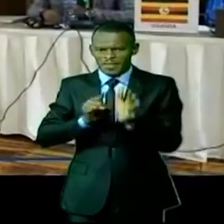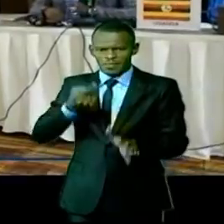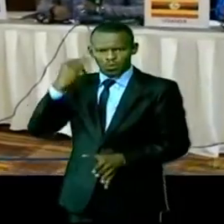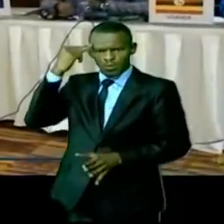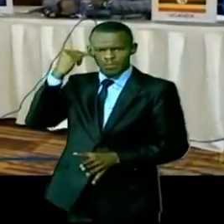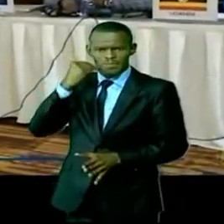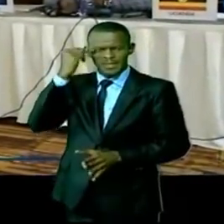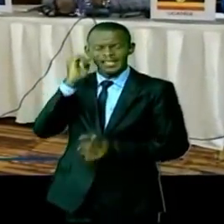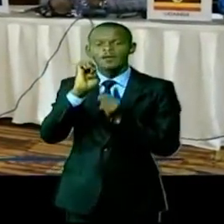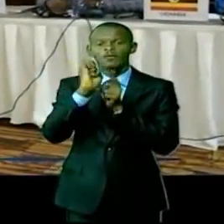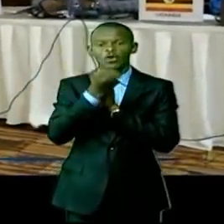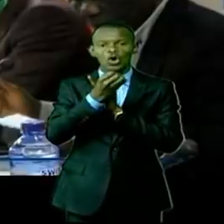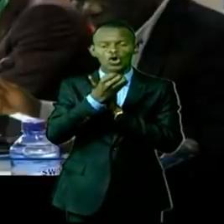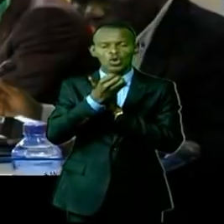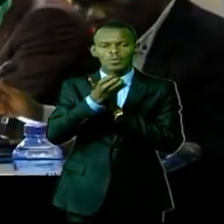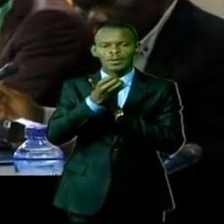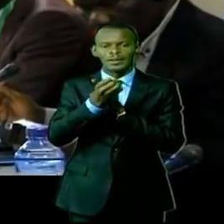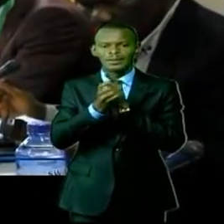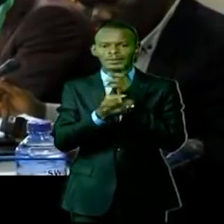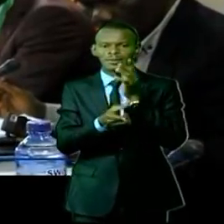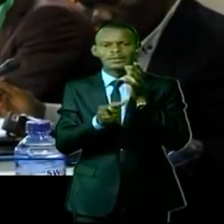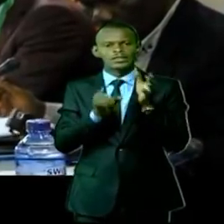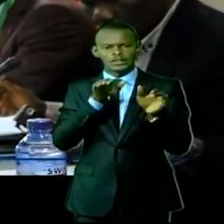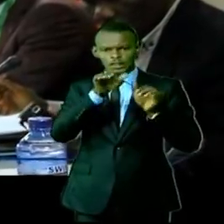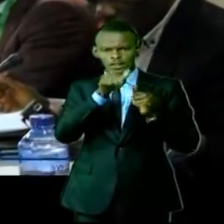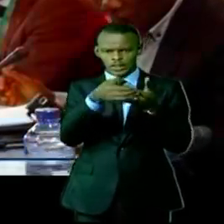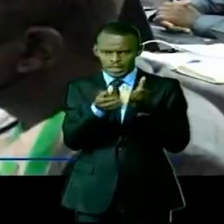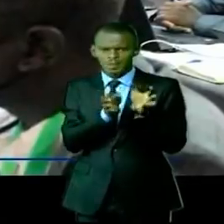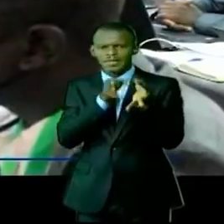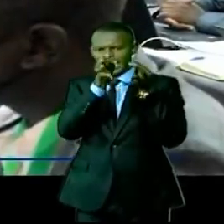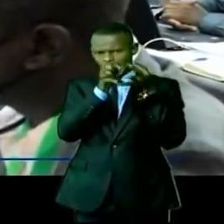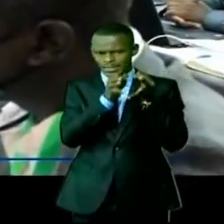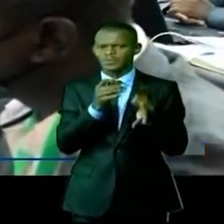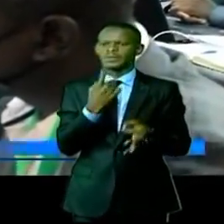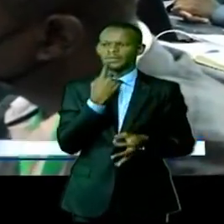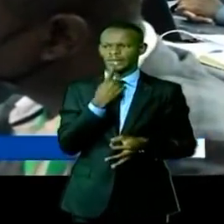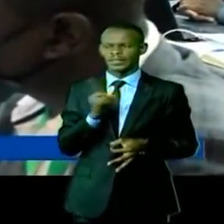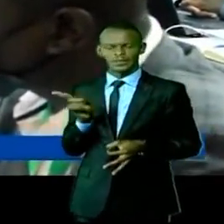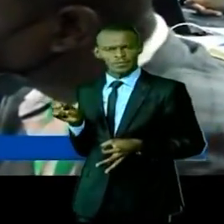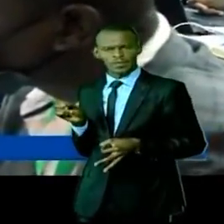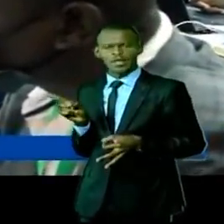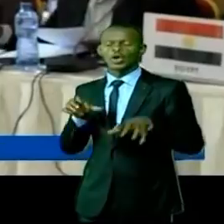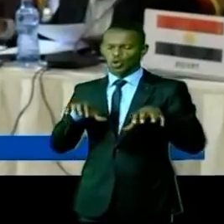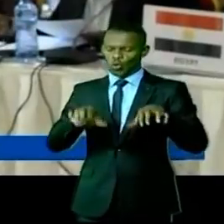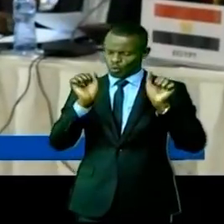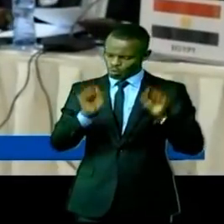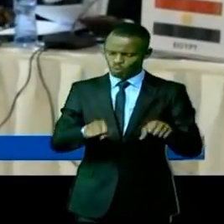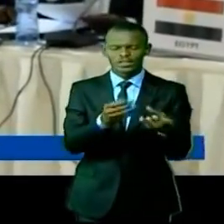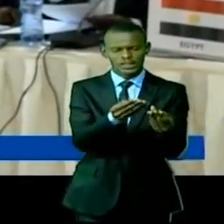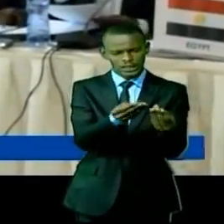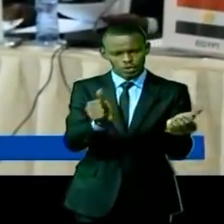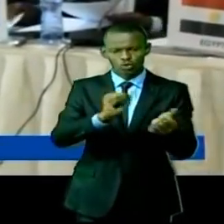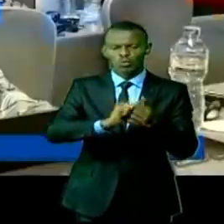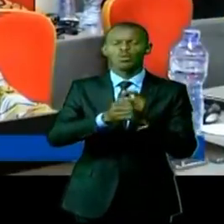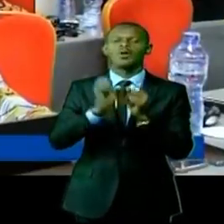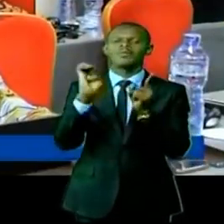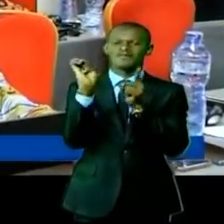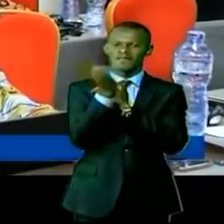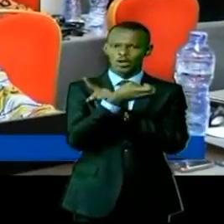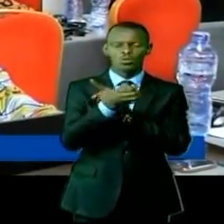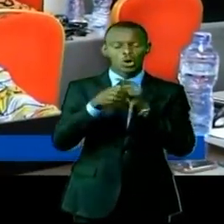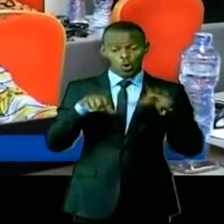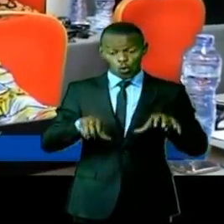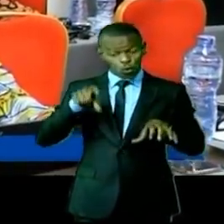La RD Congo est un pays solution face au problème de la dégradation de l'environnement. Pour cette raison, elle doit être présente